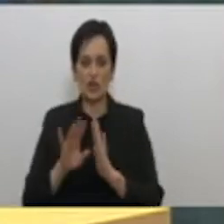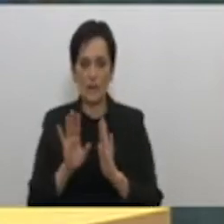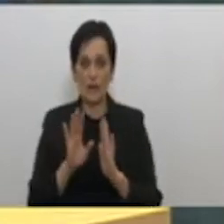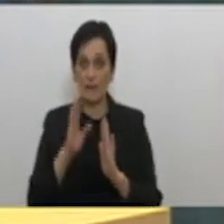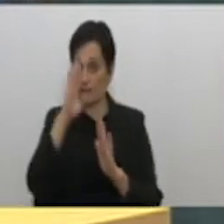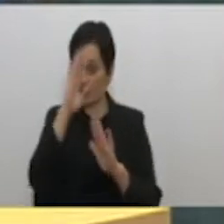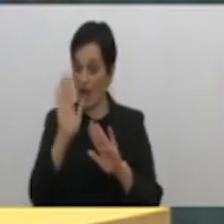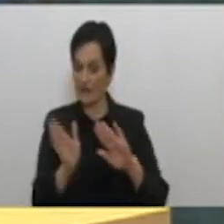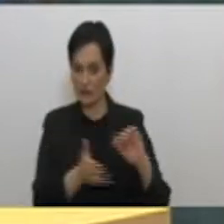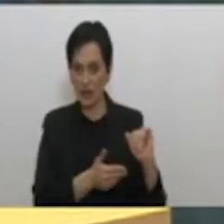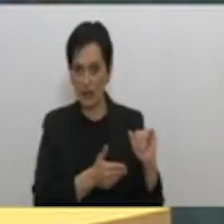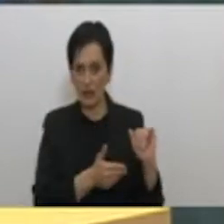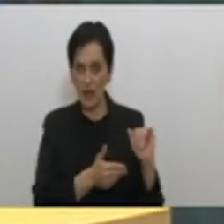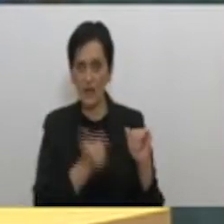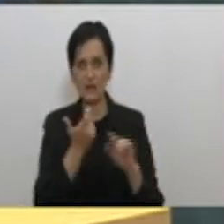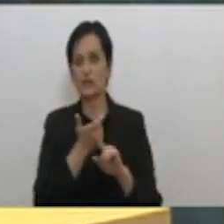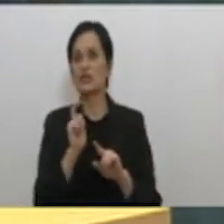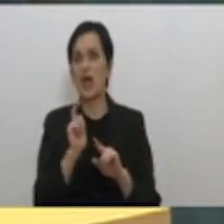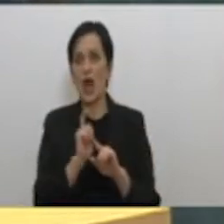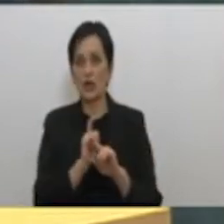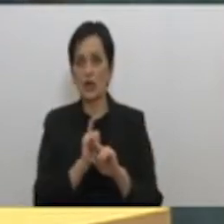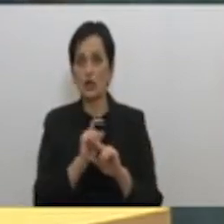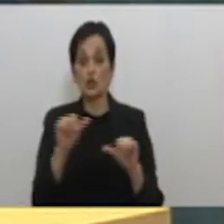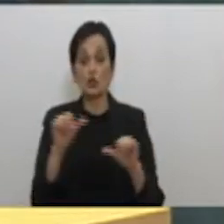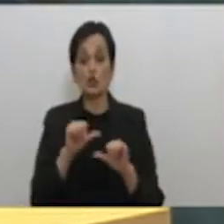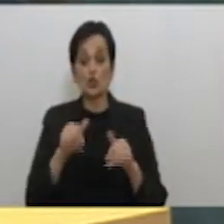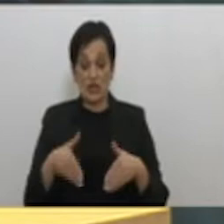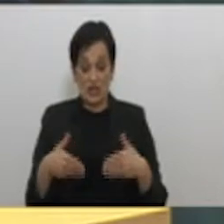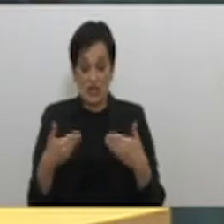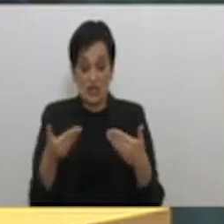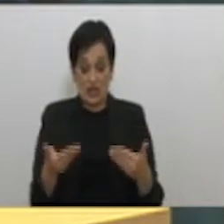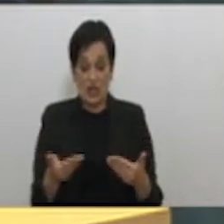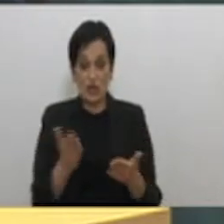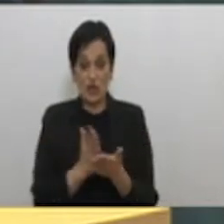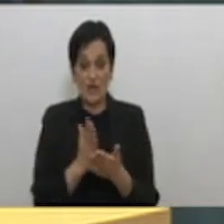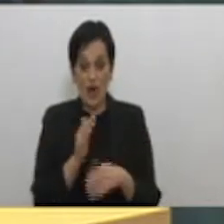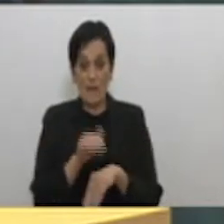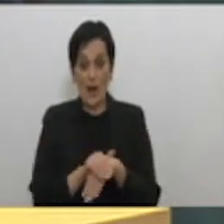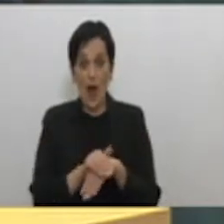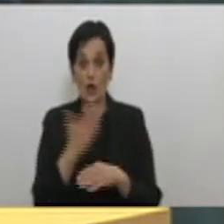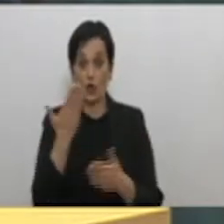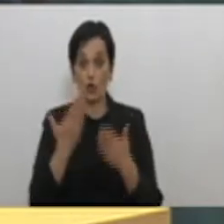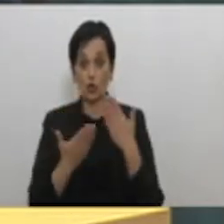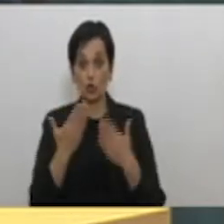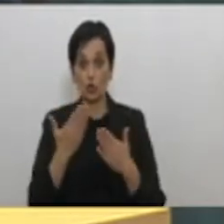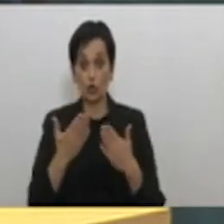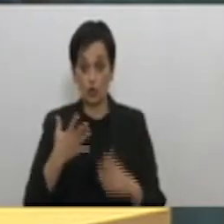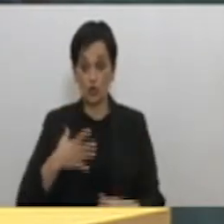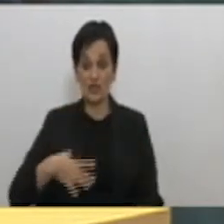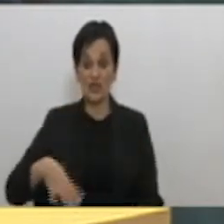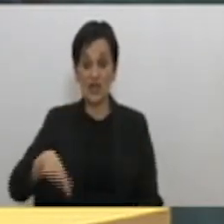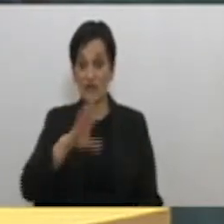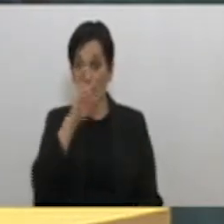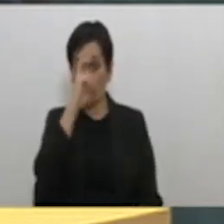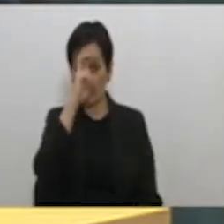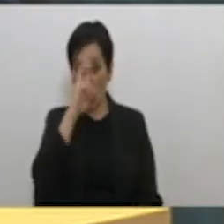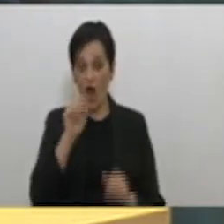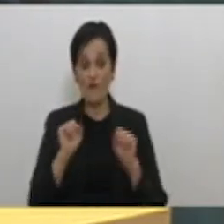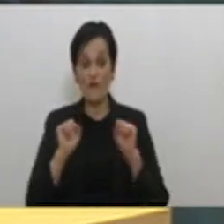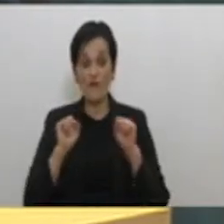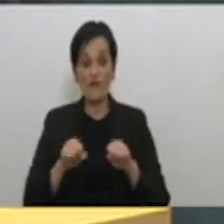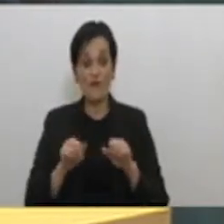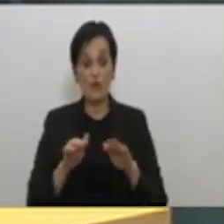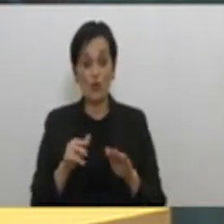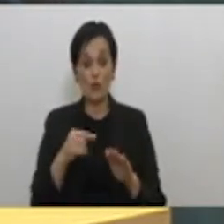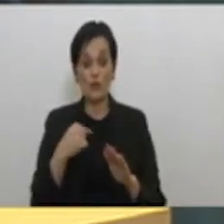nebe, tamas tau. Da, zalian, sudi ramis, tina și odgevart, pacti, ehela tu i-s muaherha, sa cartul o stauroba. Da, ce n-ar aper si